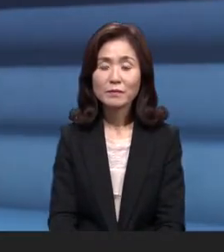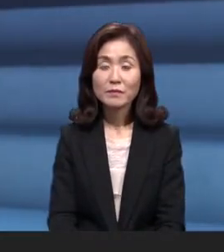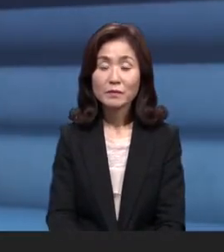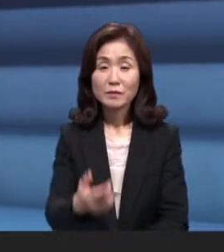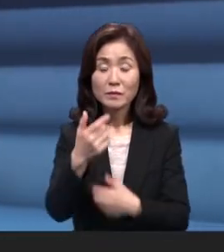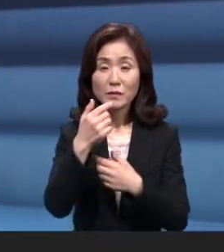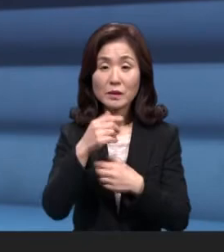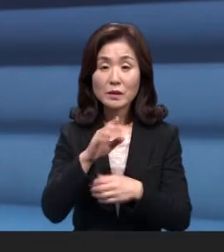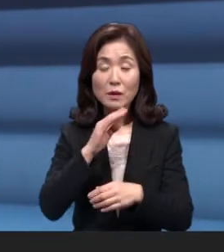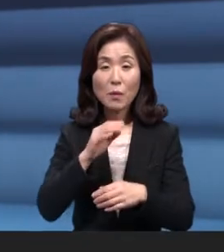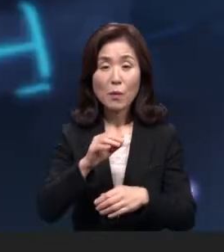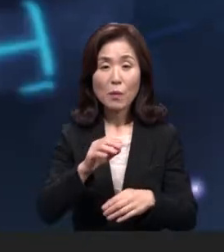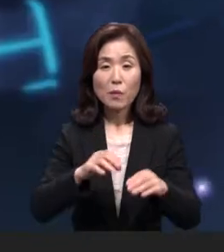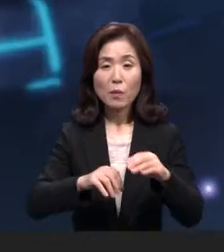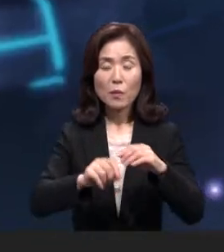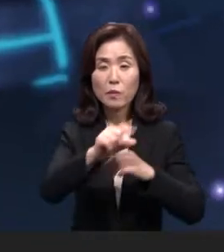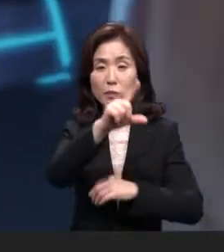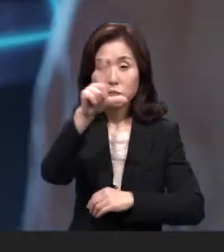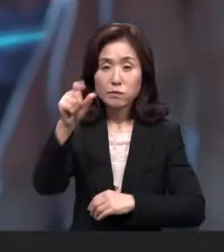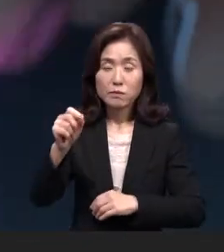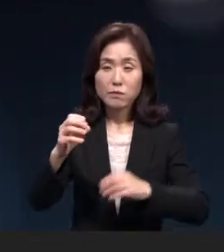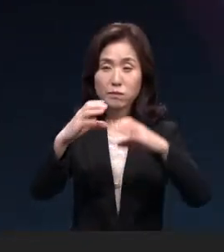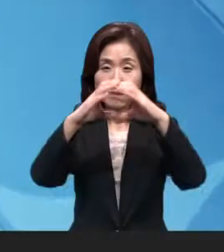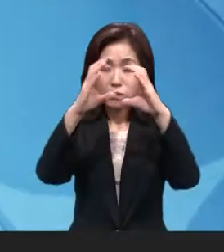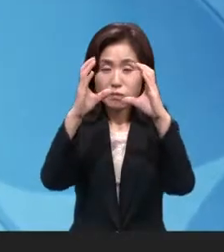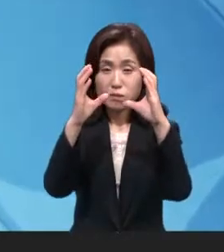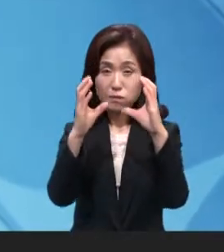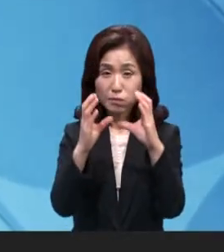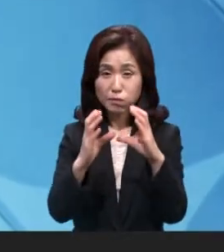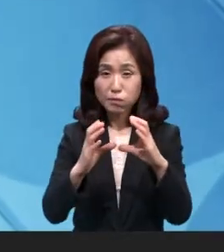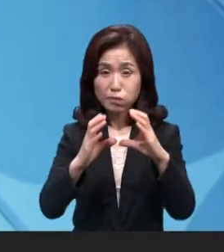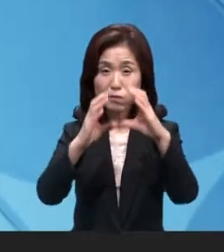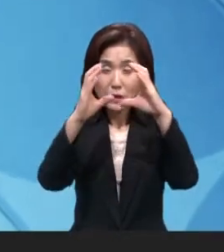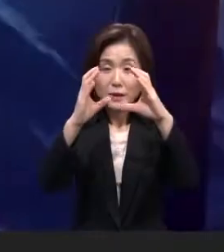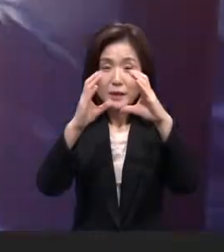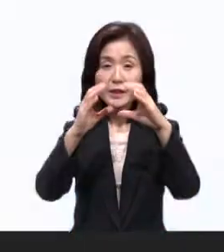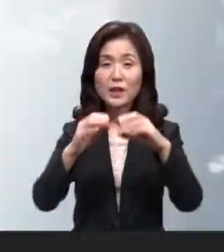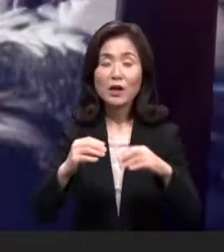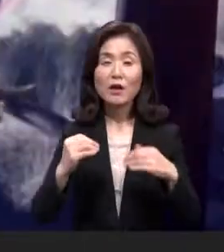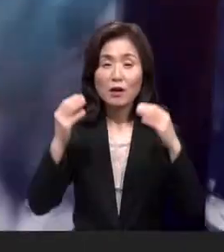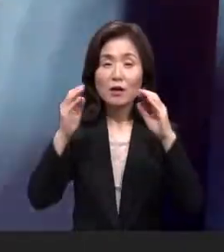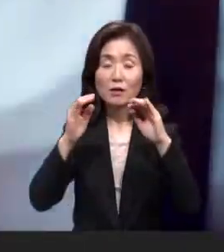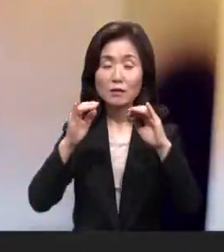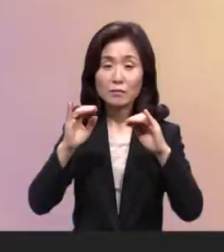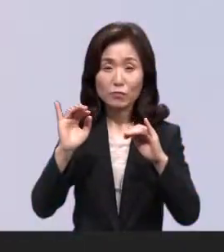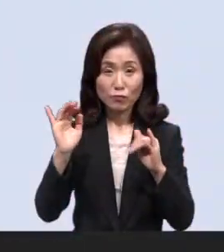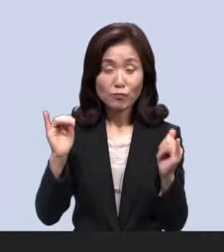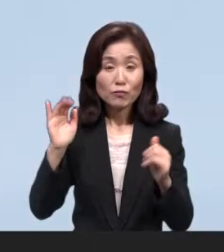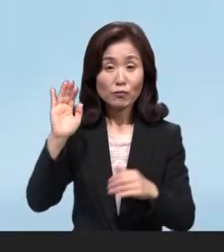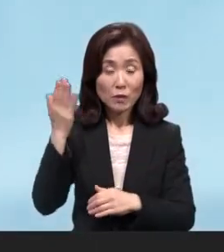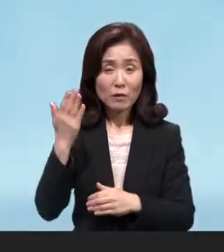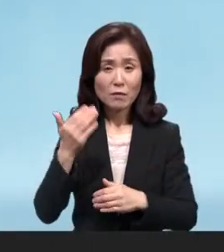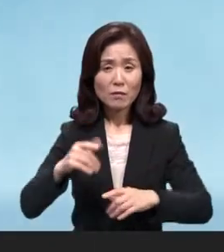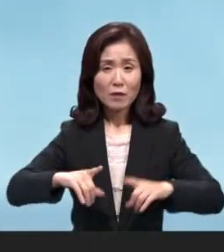마침내 보름달이 뜨는 성인식 날. 프레디는 처음으로 변신에 성공하는데요.